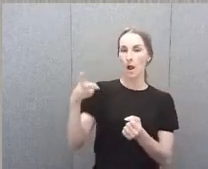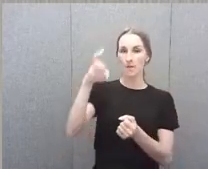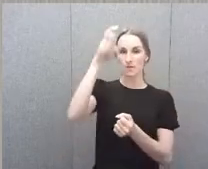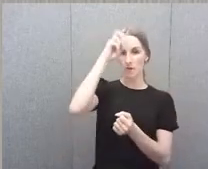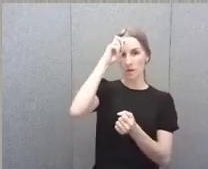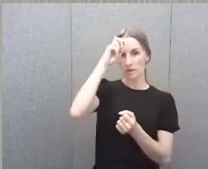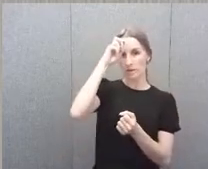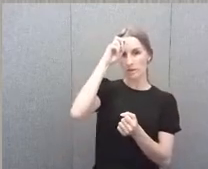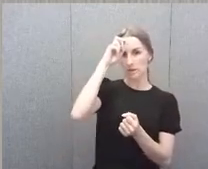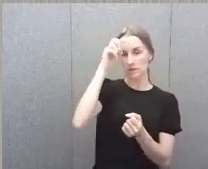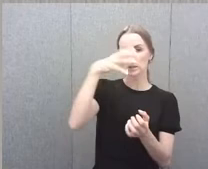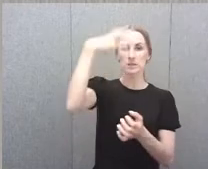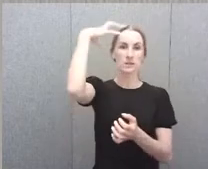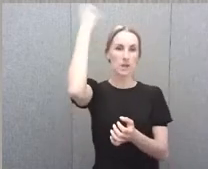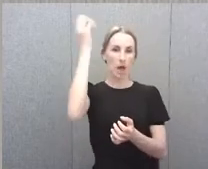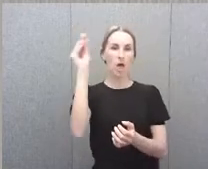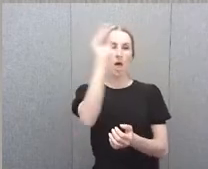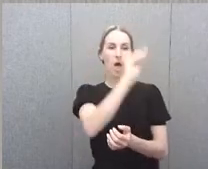в Эстонии,